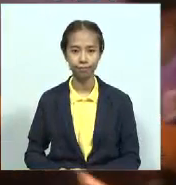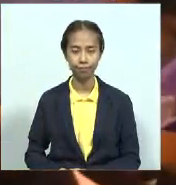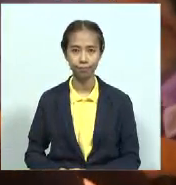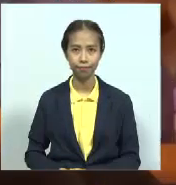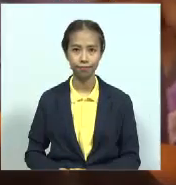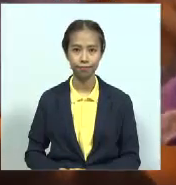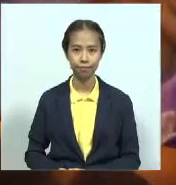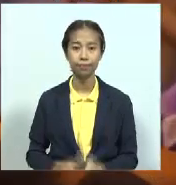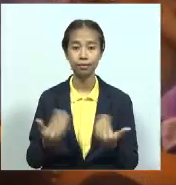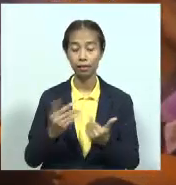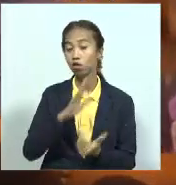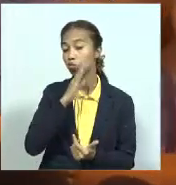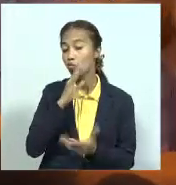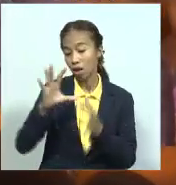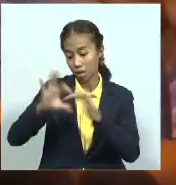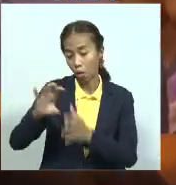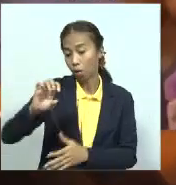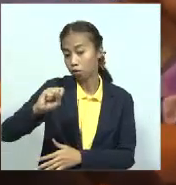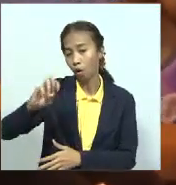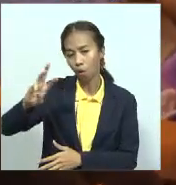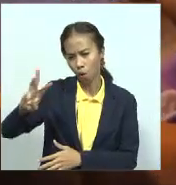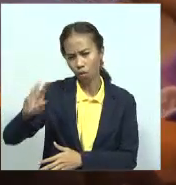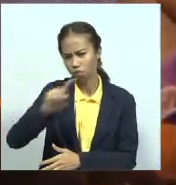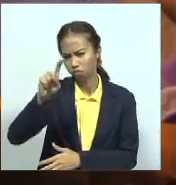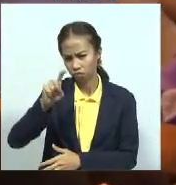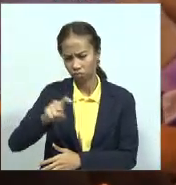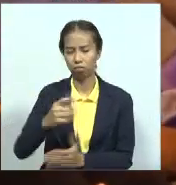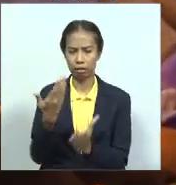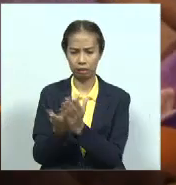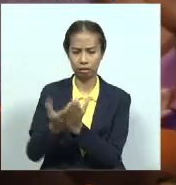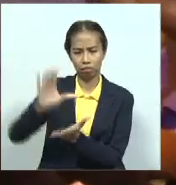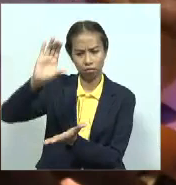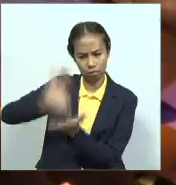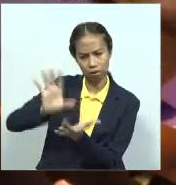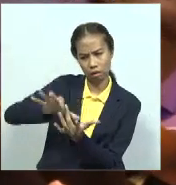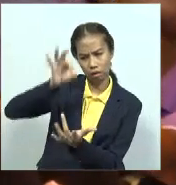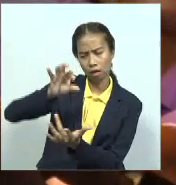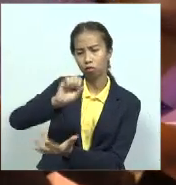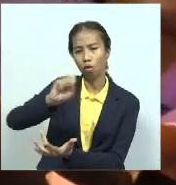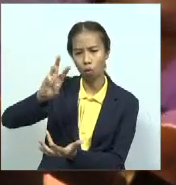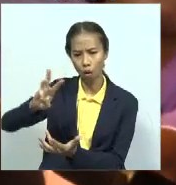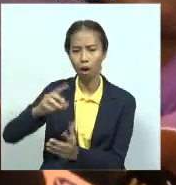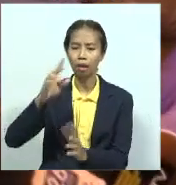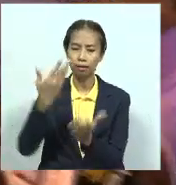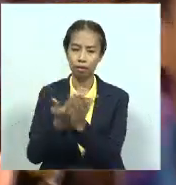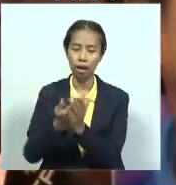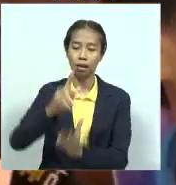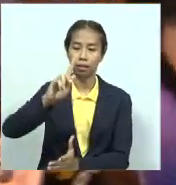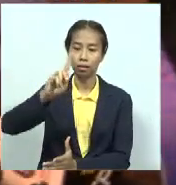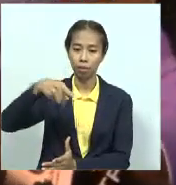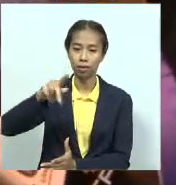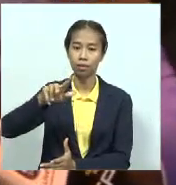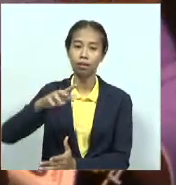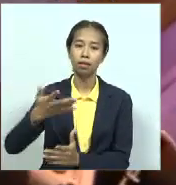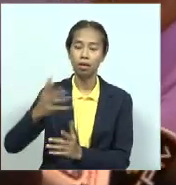ค่ะเรื่องเกี่ยวกับสวยังไม่หมดเพราะมีข้อสงสัยเรื่องการใช้งบประมาณในการสรรหาสวจำนวน 1,300 ล้านบาทนะคะนายพรเ